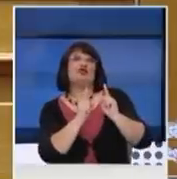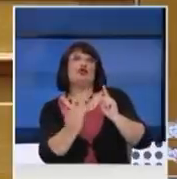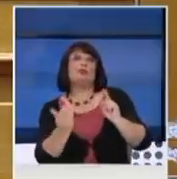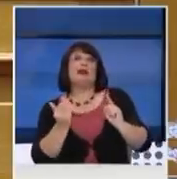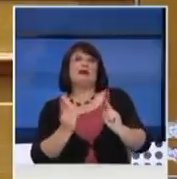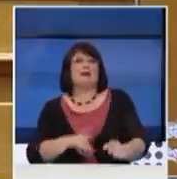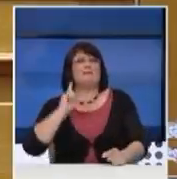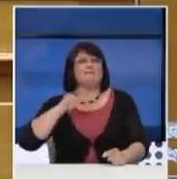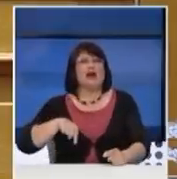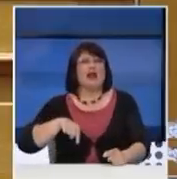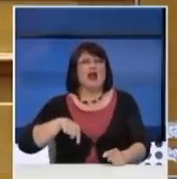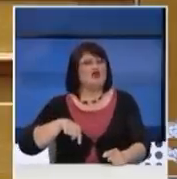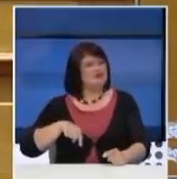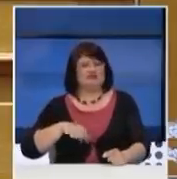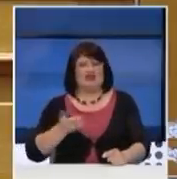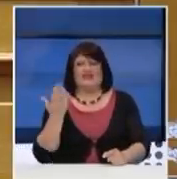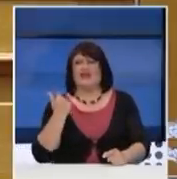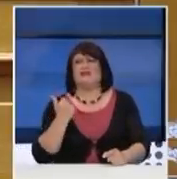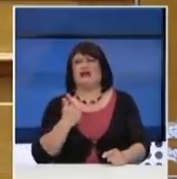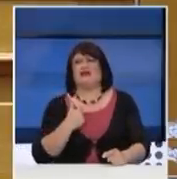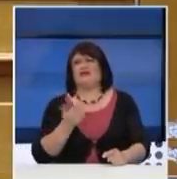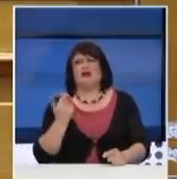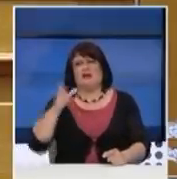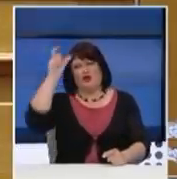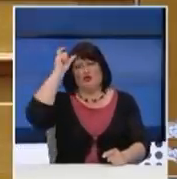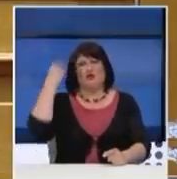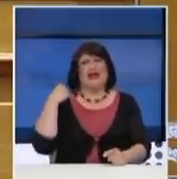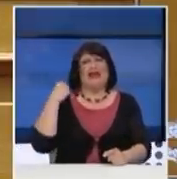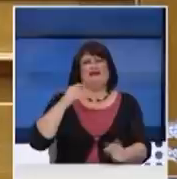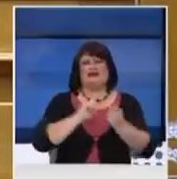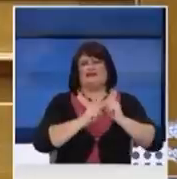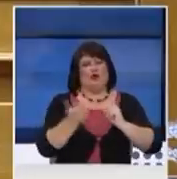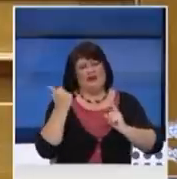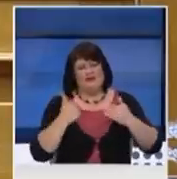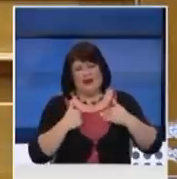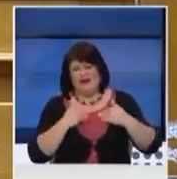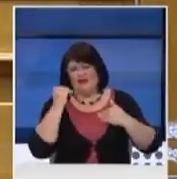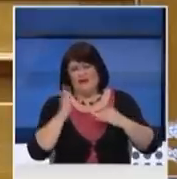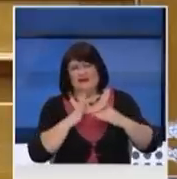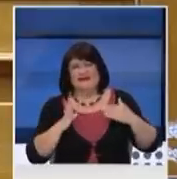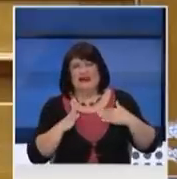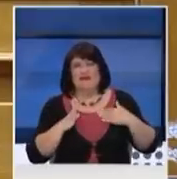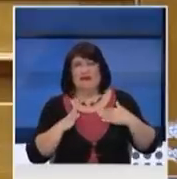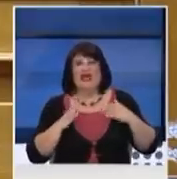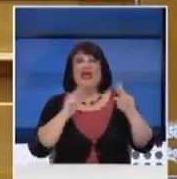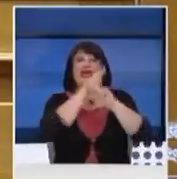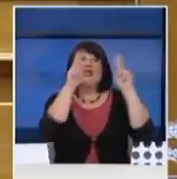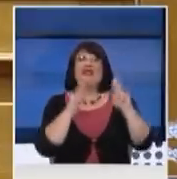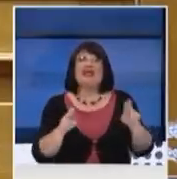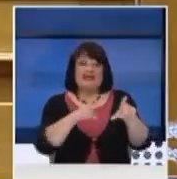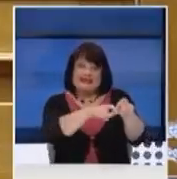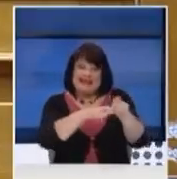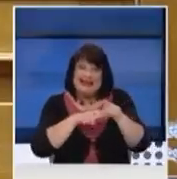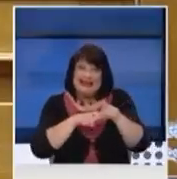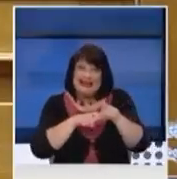είναι ούτε παράνομο ούτε περίεργο στο εδώ μέσα. Δεν υπάρχει σύμφωνο για μας. Πριν γίνει να δοθούν σε διεθνείς κολοσσούς, Exxon Mobil